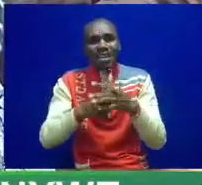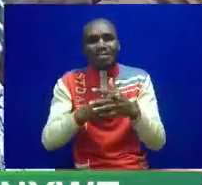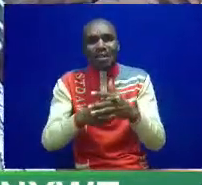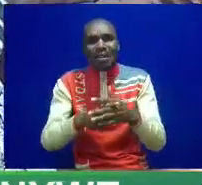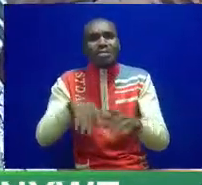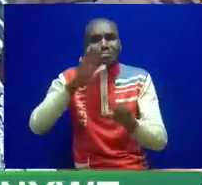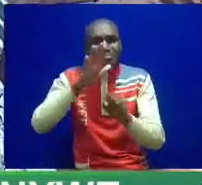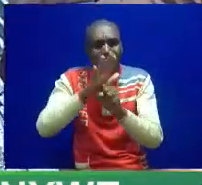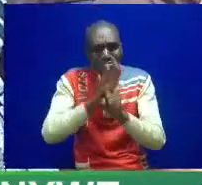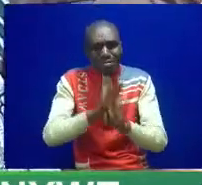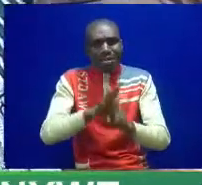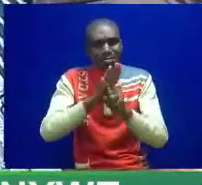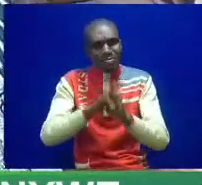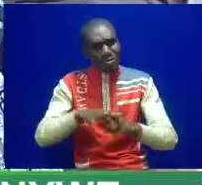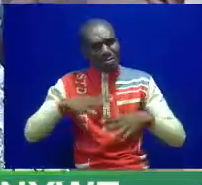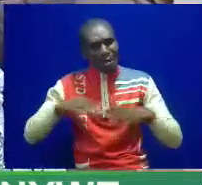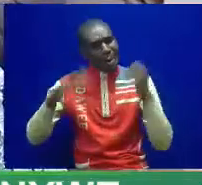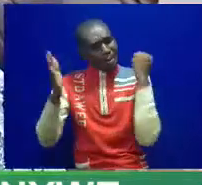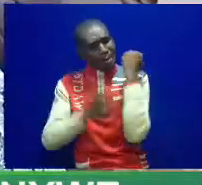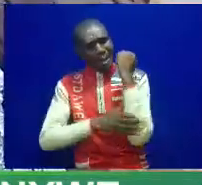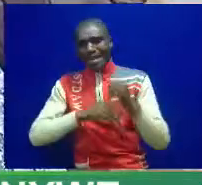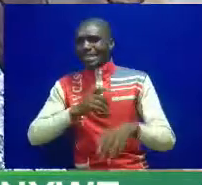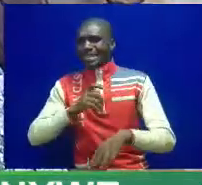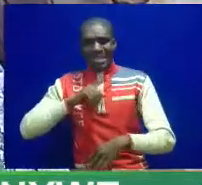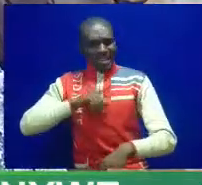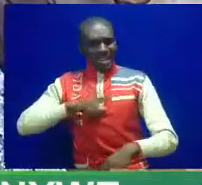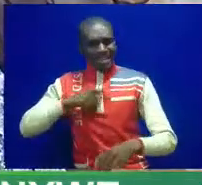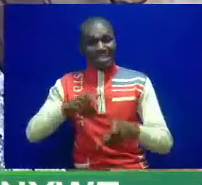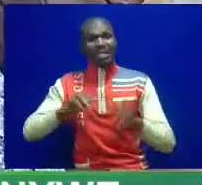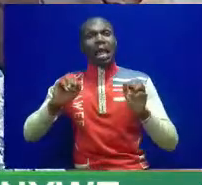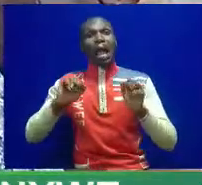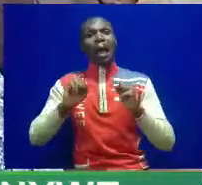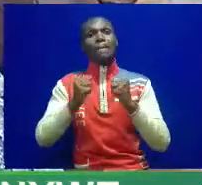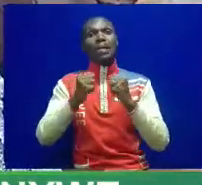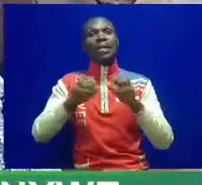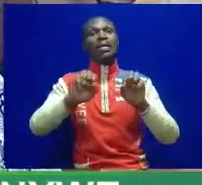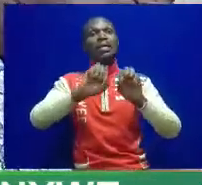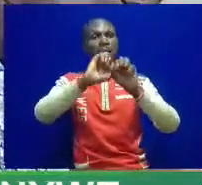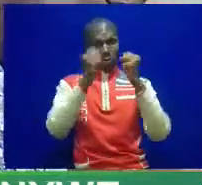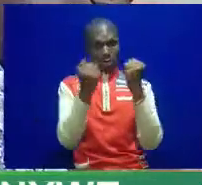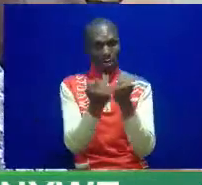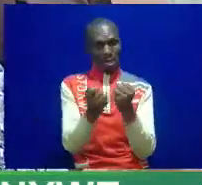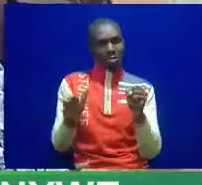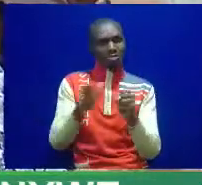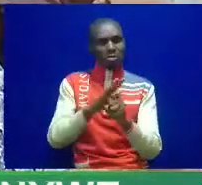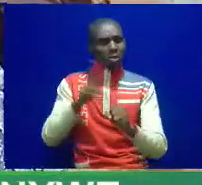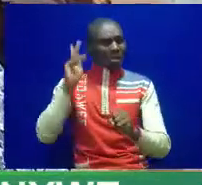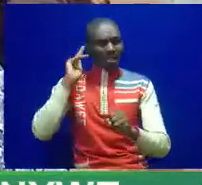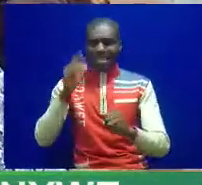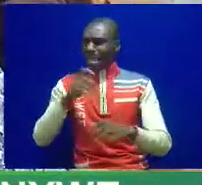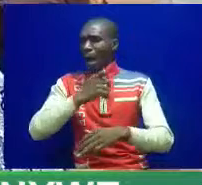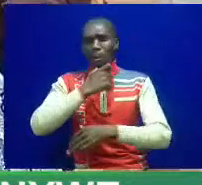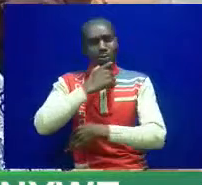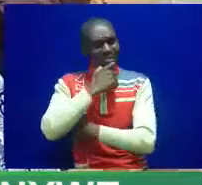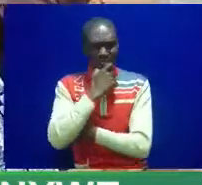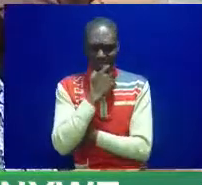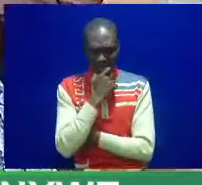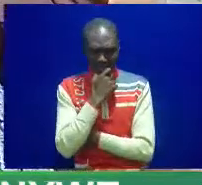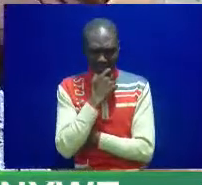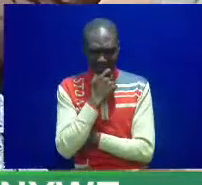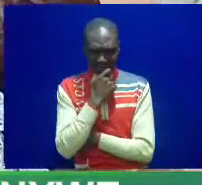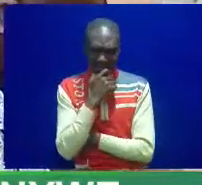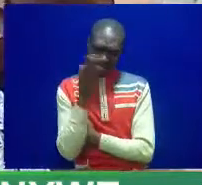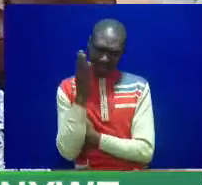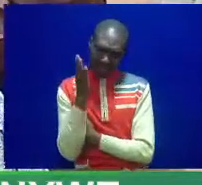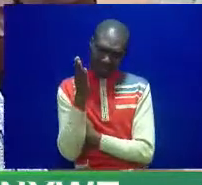It is so unfortunate that this can happen as a society in Gusii. I'm so sad.